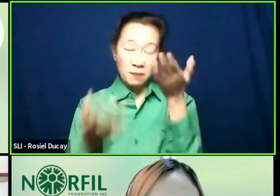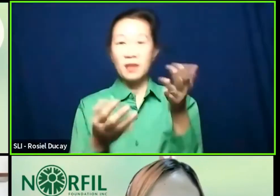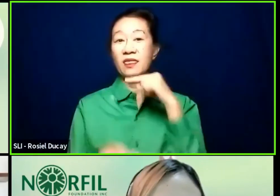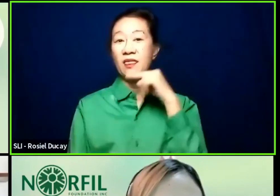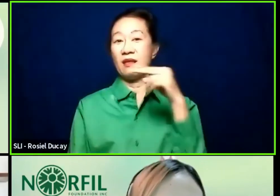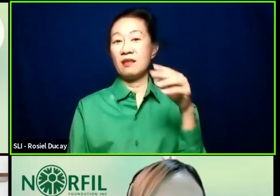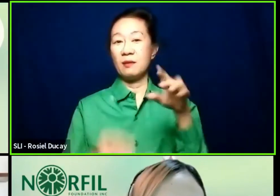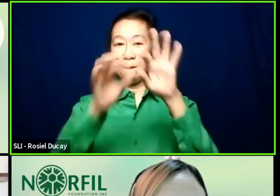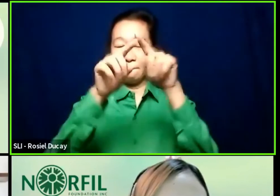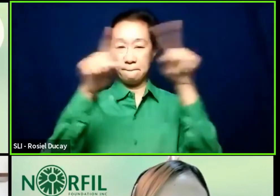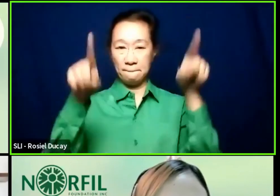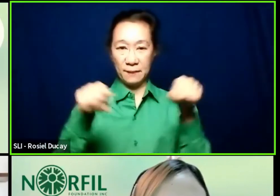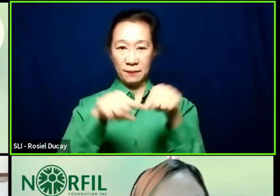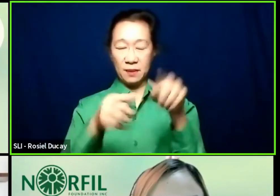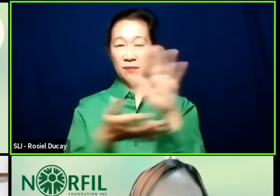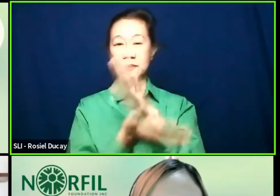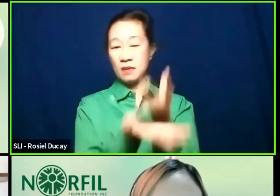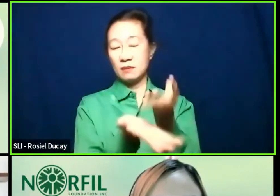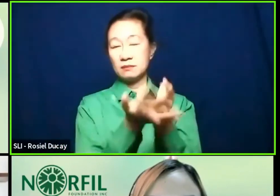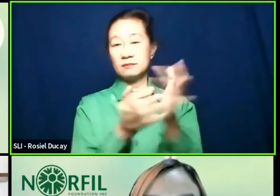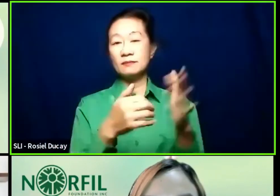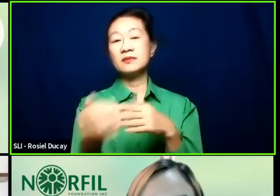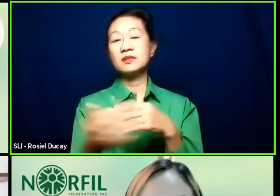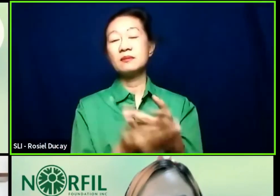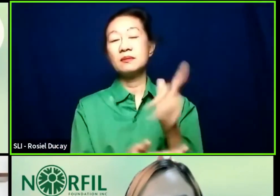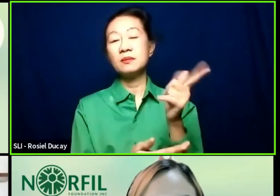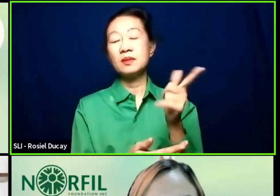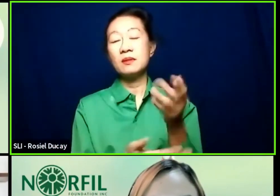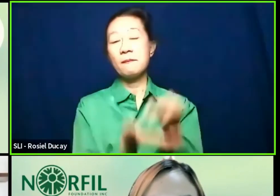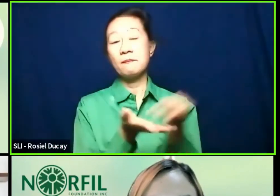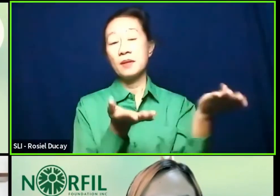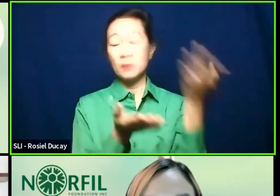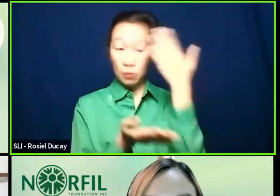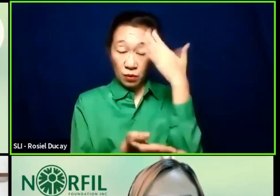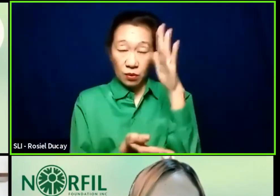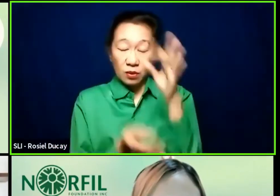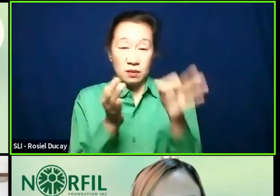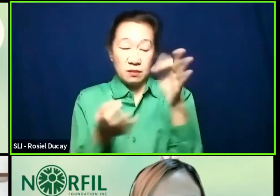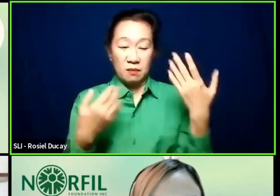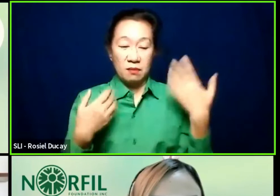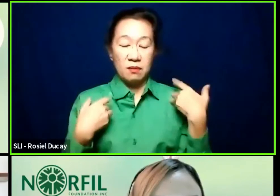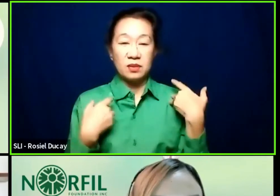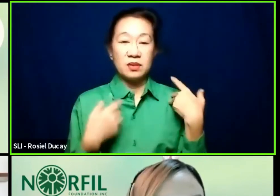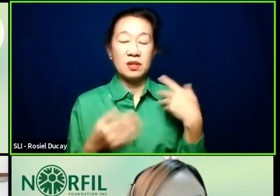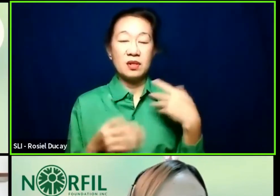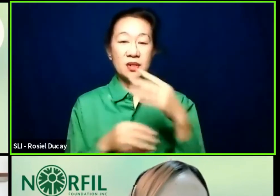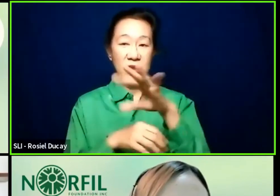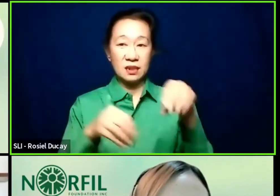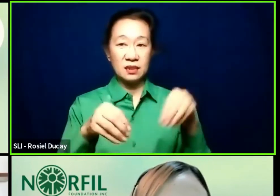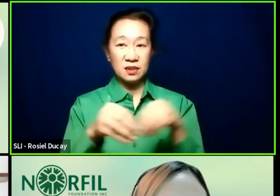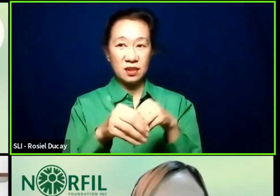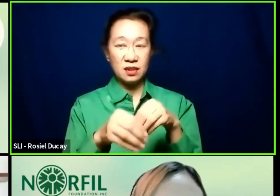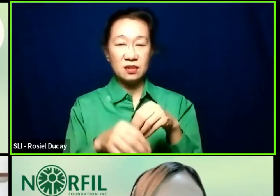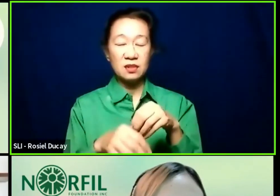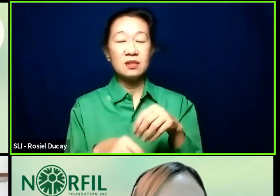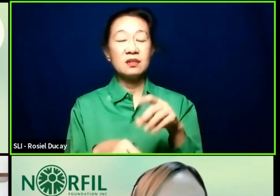paper money. Kahit bigyan siya ng 20 papel, bibili lang siya at di niya alam kung meron pa siyang sukli. Ayan. So,